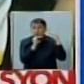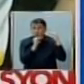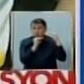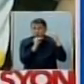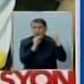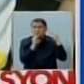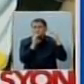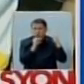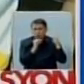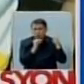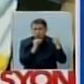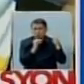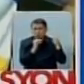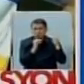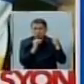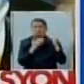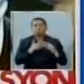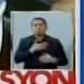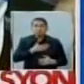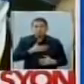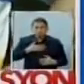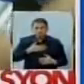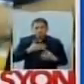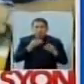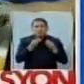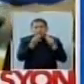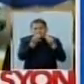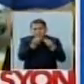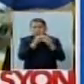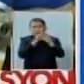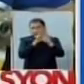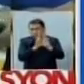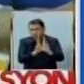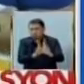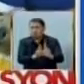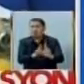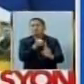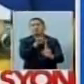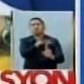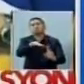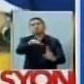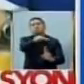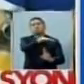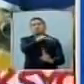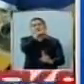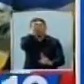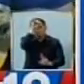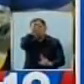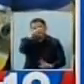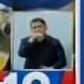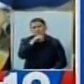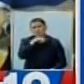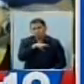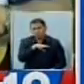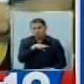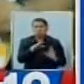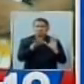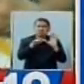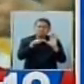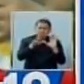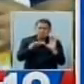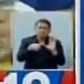malaking respeto yung yung effort ng mga matatanda natin, yung mga PWD, no,